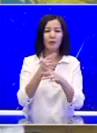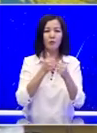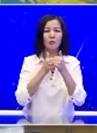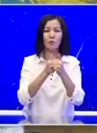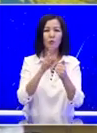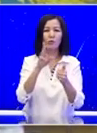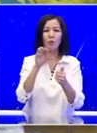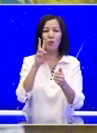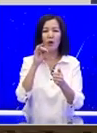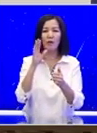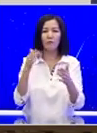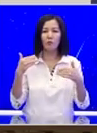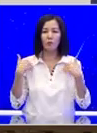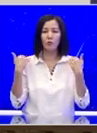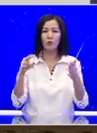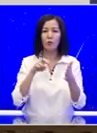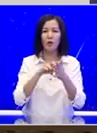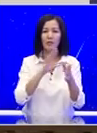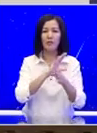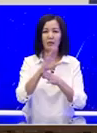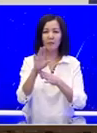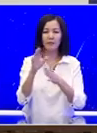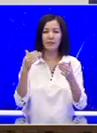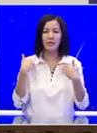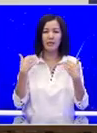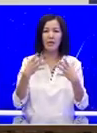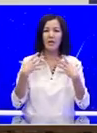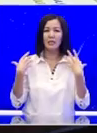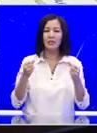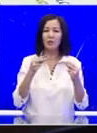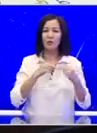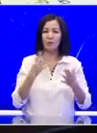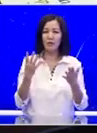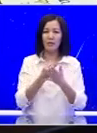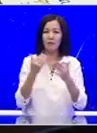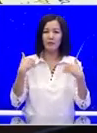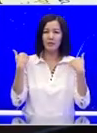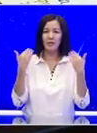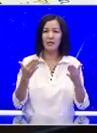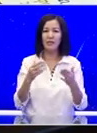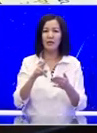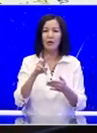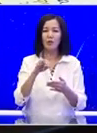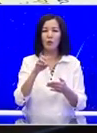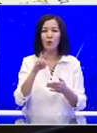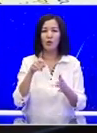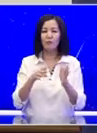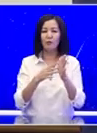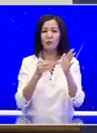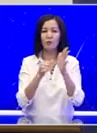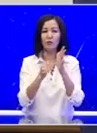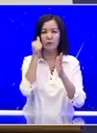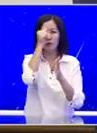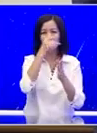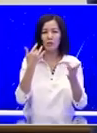Қасым Жомарт Тоқаевтың құттықтау хатын табыстады. Дене саулық еңбегіне табыс тіледі. Айта кету керек, Ләззат Тұрлашев 1960